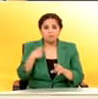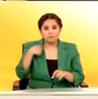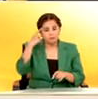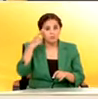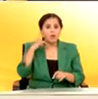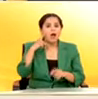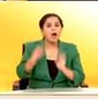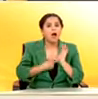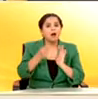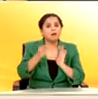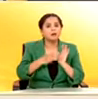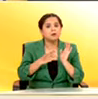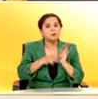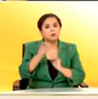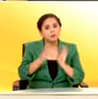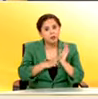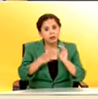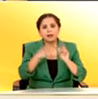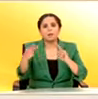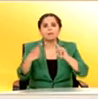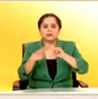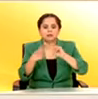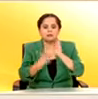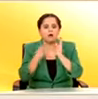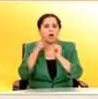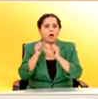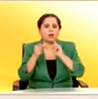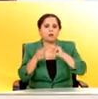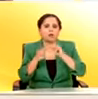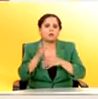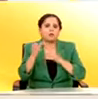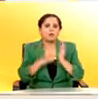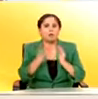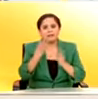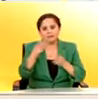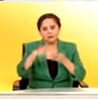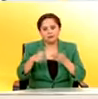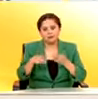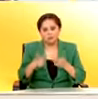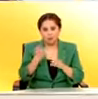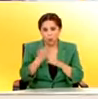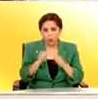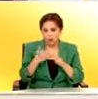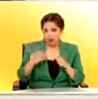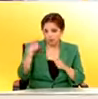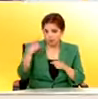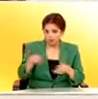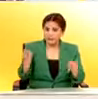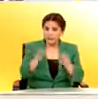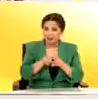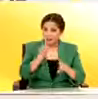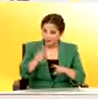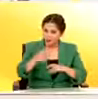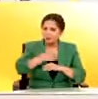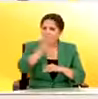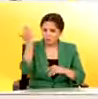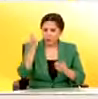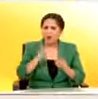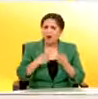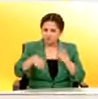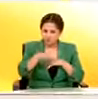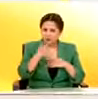आयरनमैन ट्रायथलॉन कहा जाता है। गोवा में हाल ही में ऐसा ही एक आयोजन किया